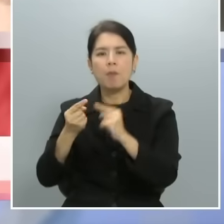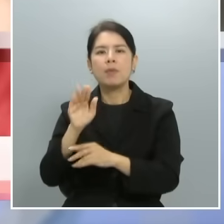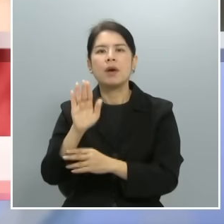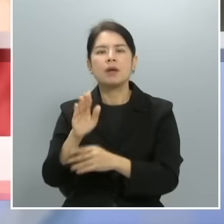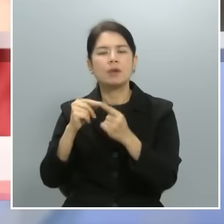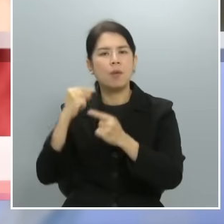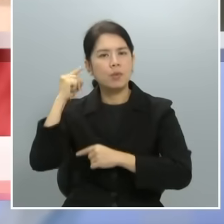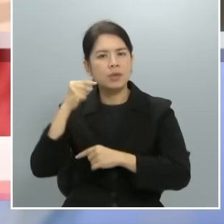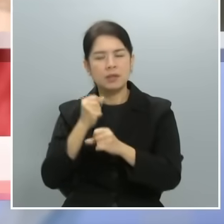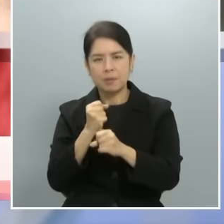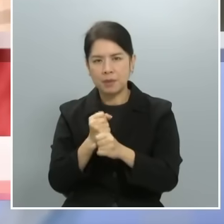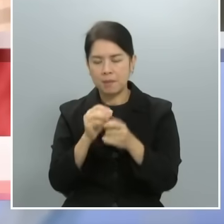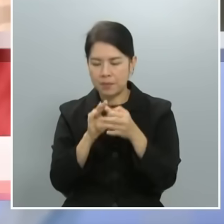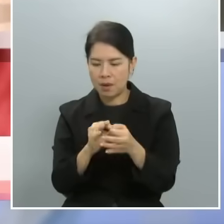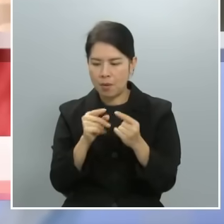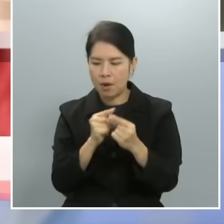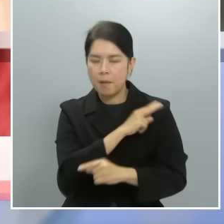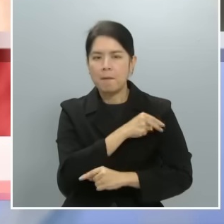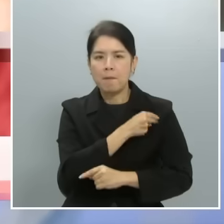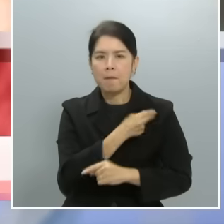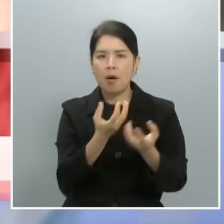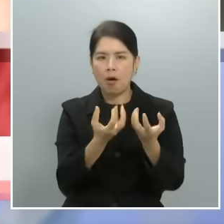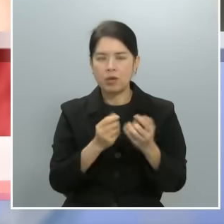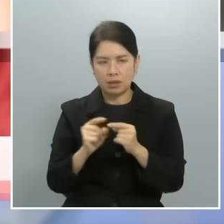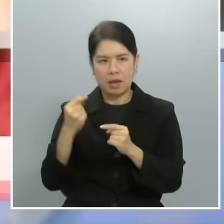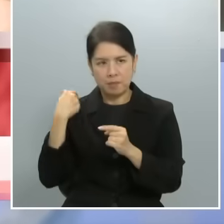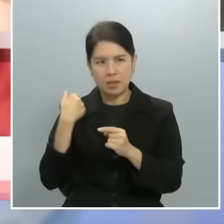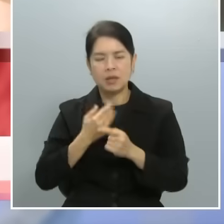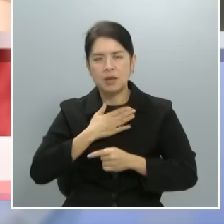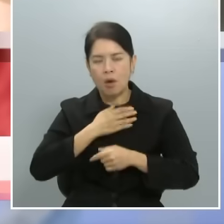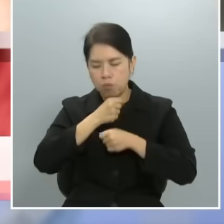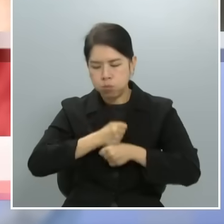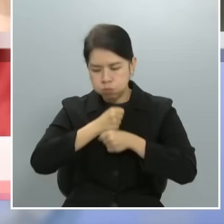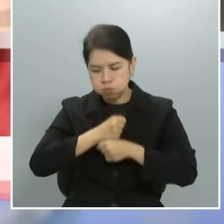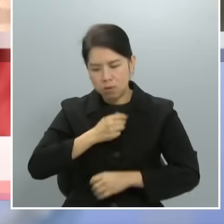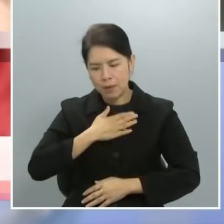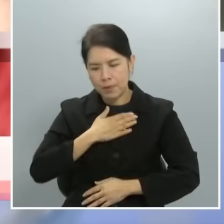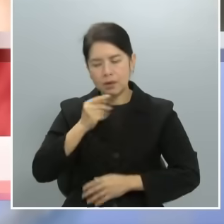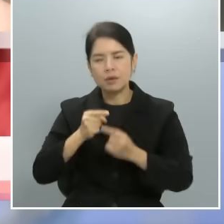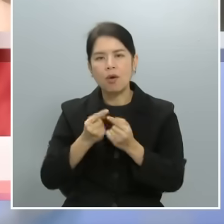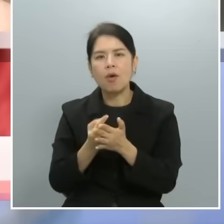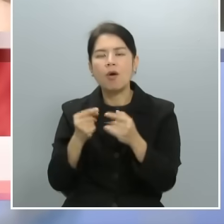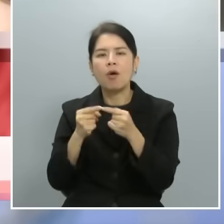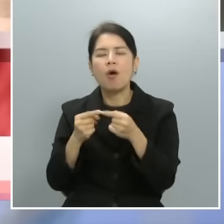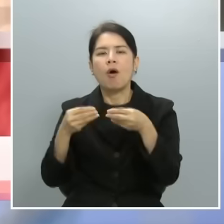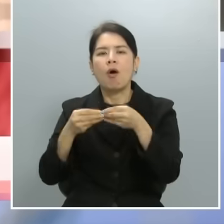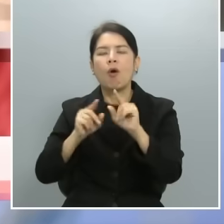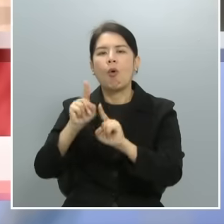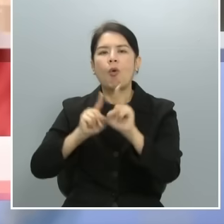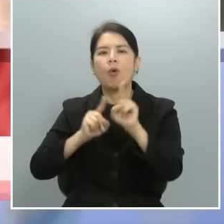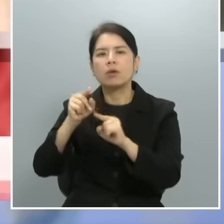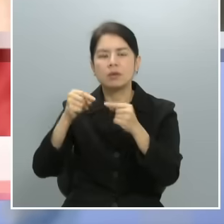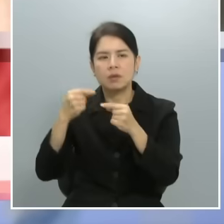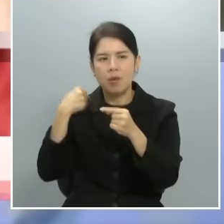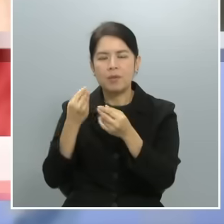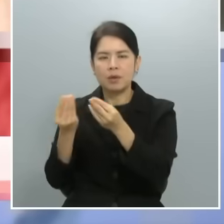ทางนี้ผมก็ลงทุนให้พอเรารู้ว่าอายุเรามากแล้วใช่ไหมผมก็โอนหุ้นให้เขาหมดถ้าแก่ตัวไปเขาจะดูแลผมต